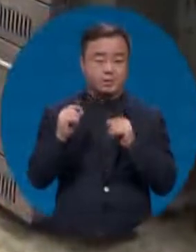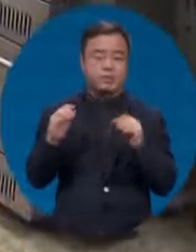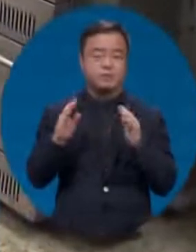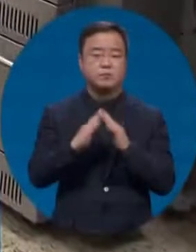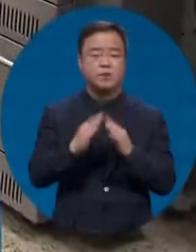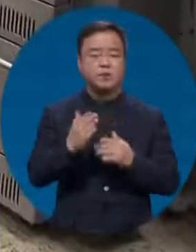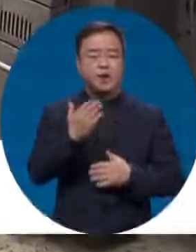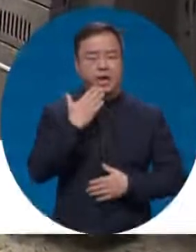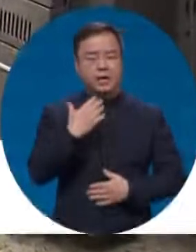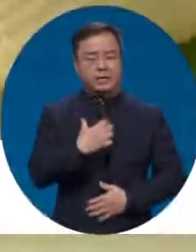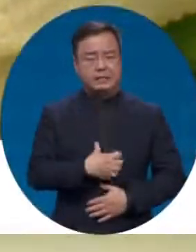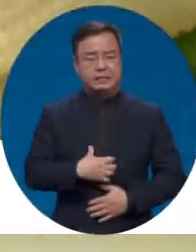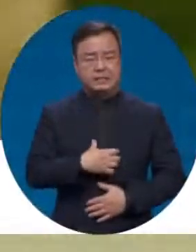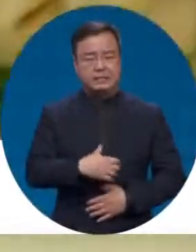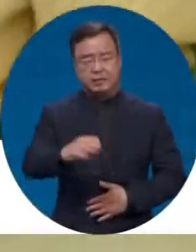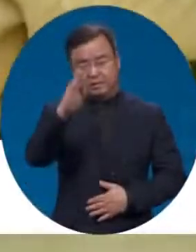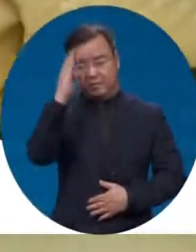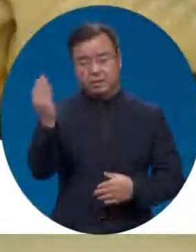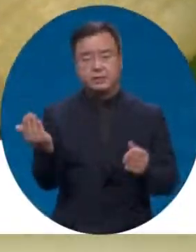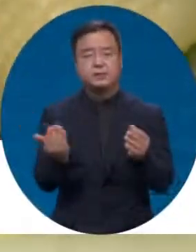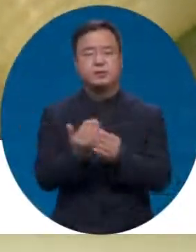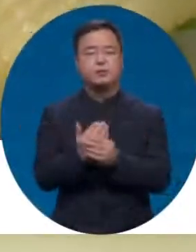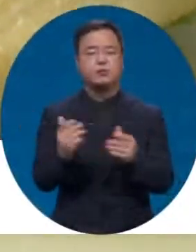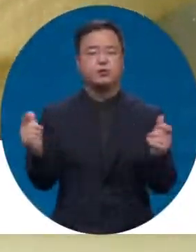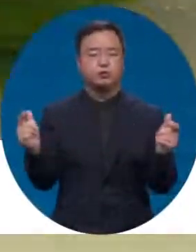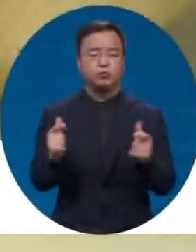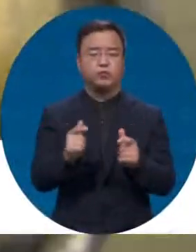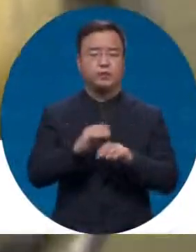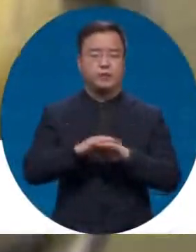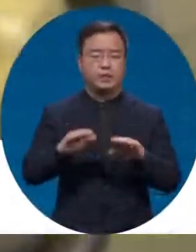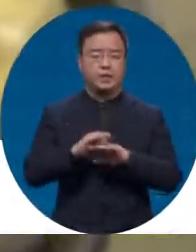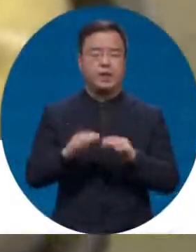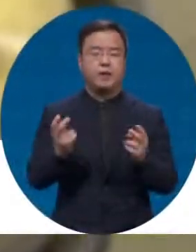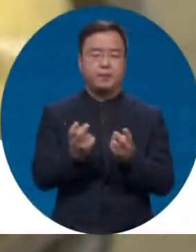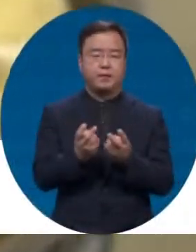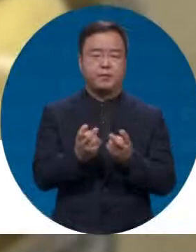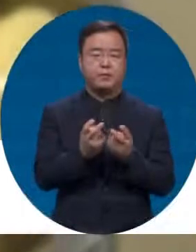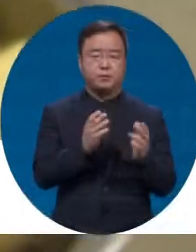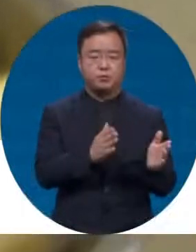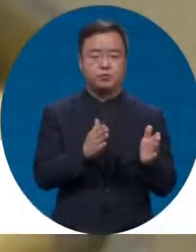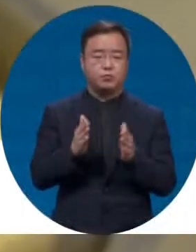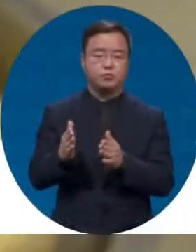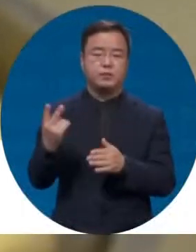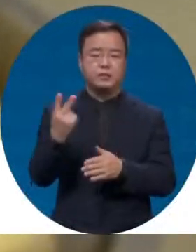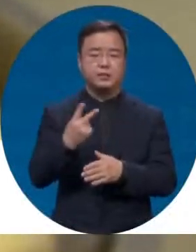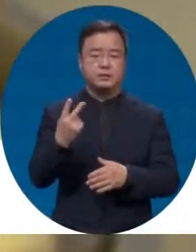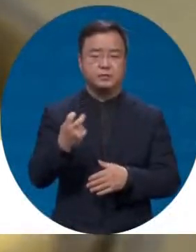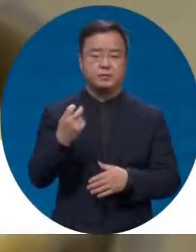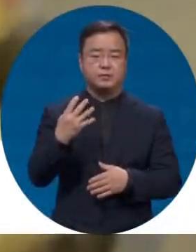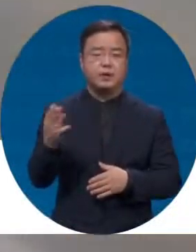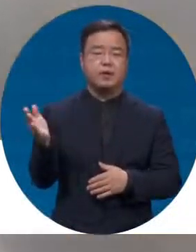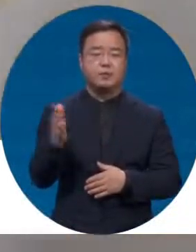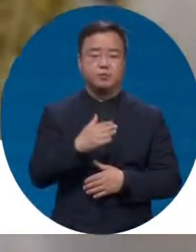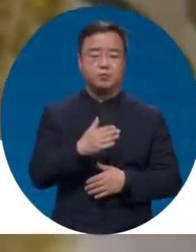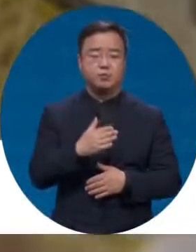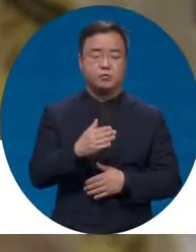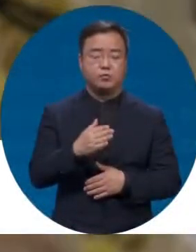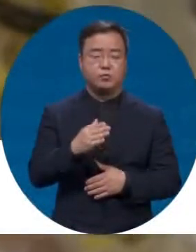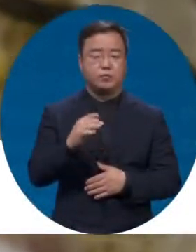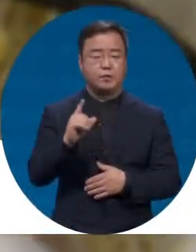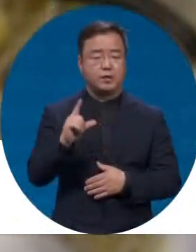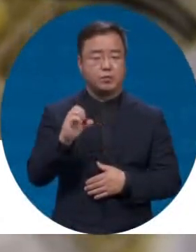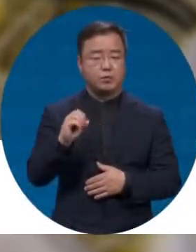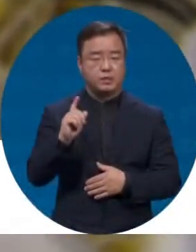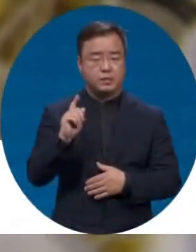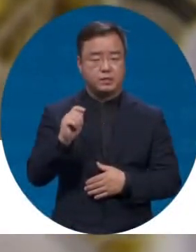식중독 발생을 줄이기 위한 대책도 담겼습니다 2024년 부터 사물 인터넷을 활용해 식재료